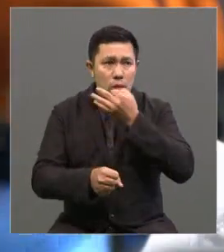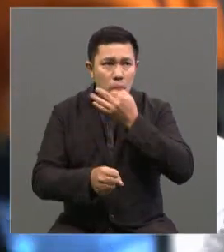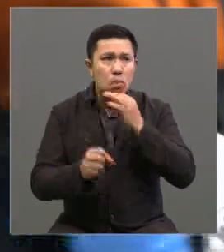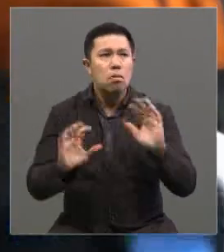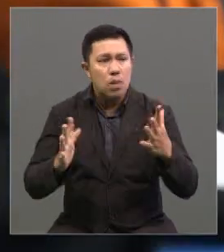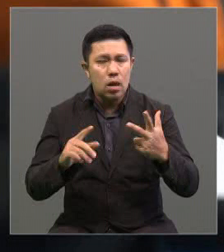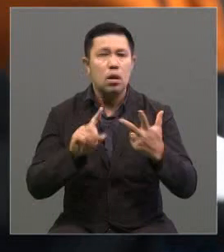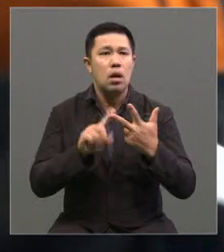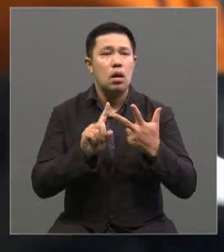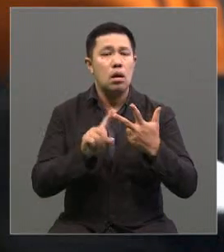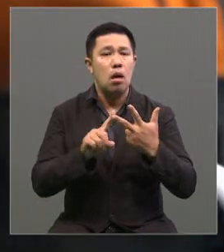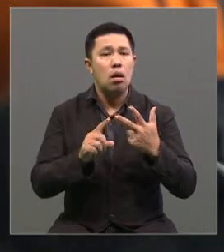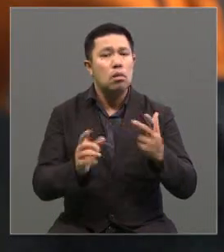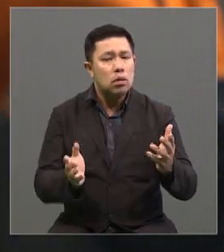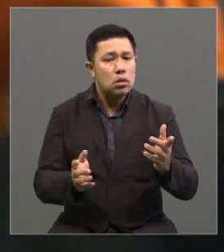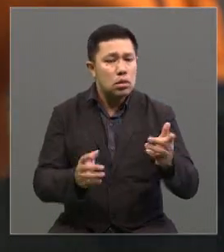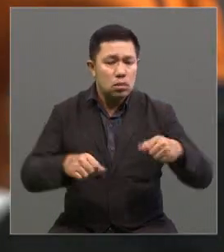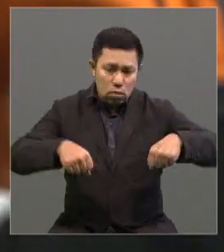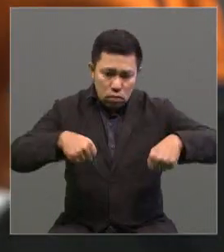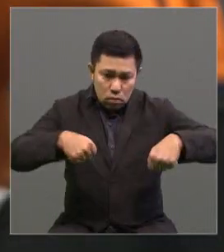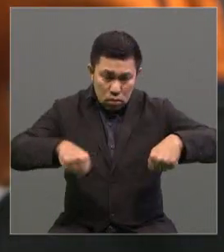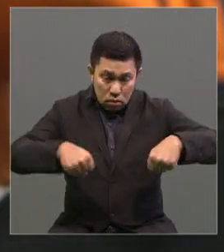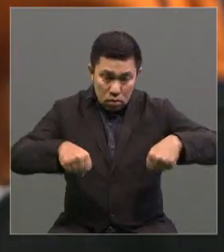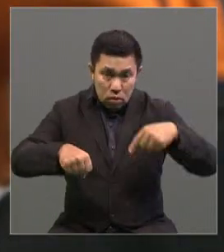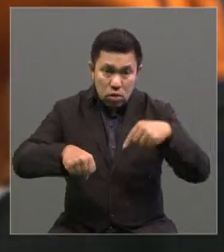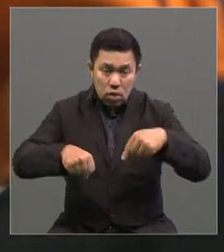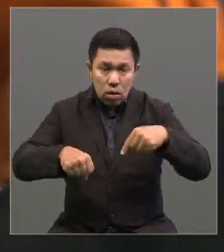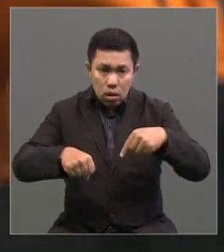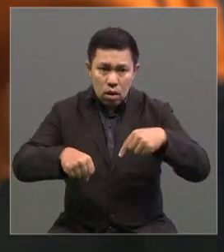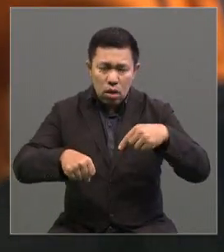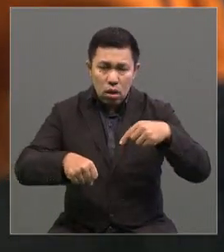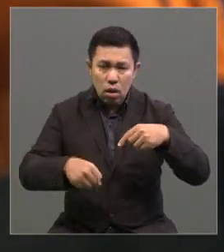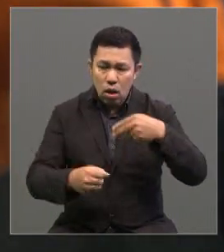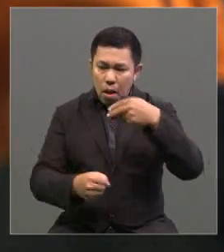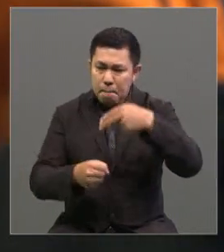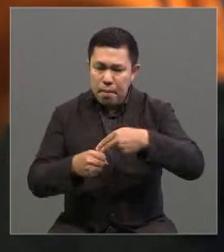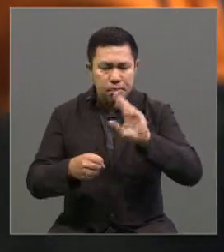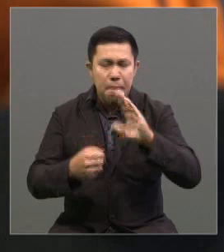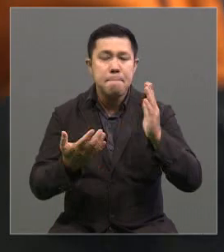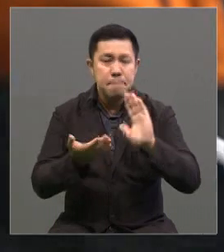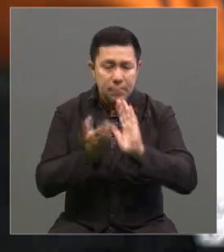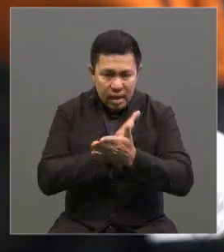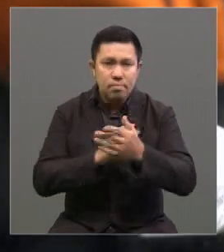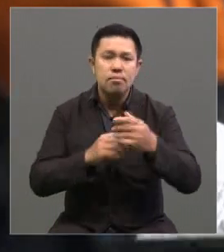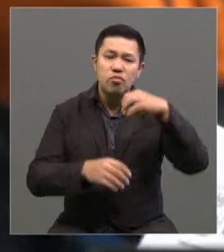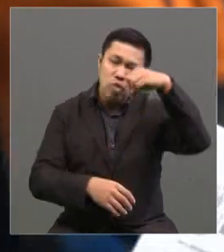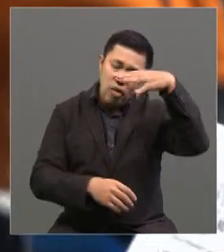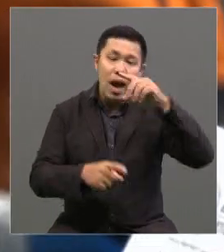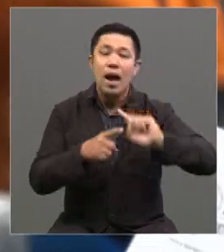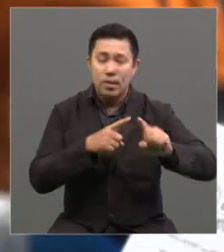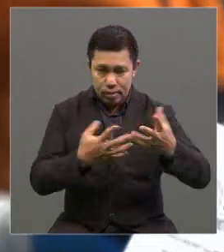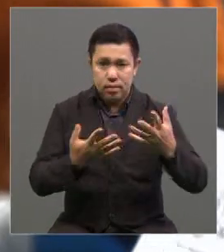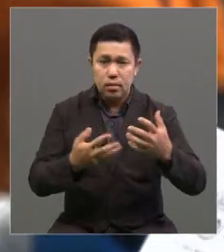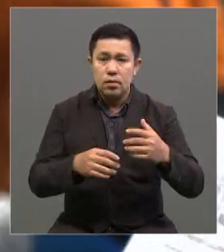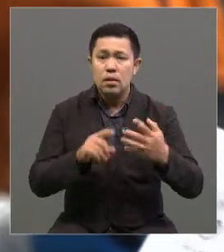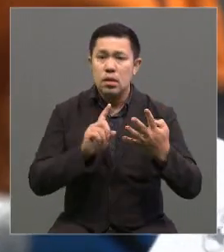พหรือการสนับสนุนการใช้รถจักรยานยนต์ที่มีพลังงานแบบไม่ทำลายสิ่งแวดล้อมนอกจากนี้การเข้ามา